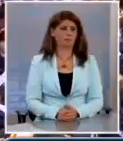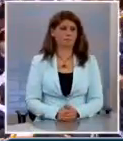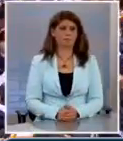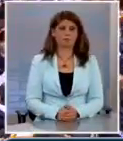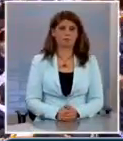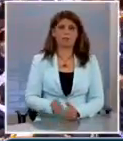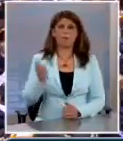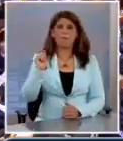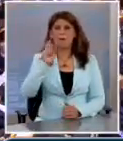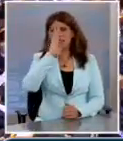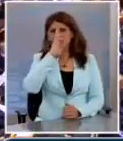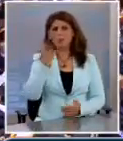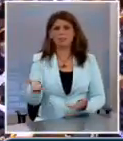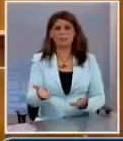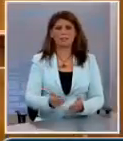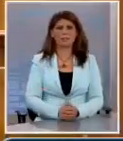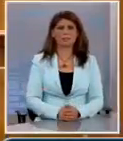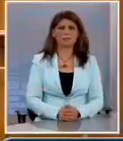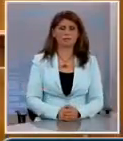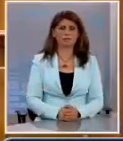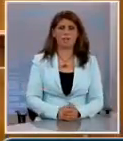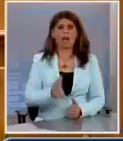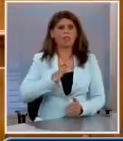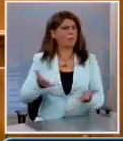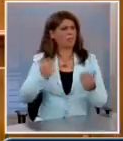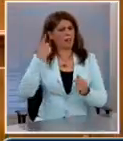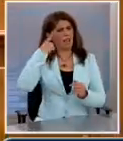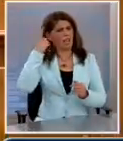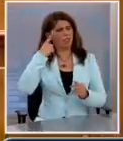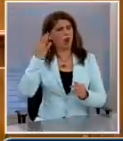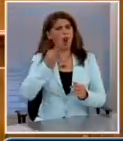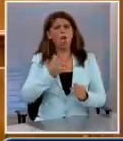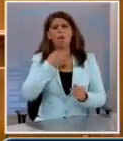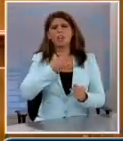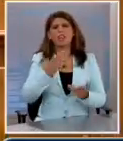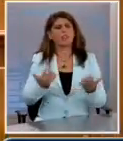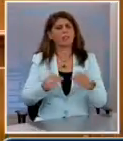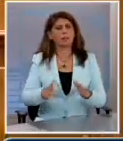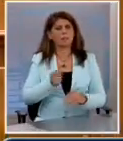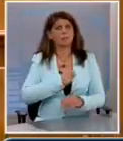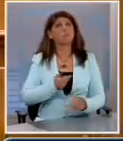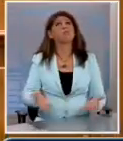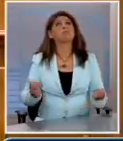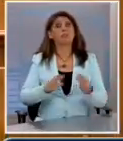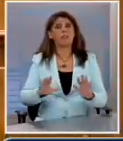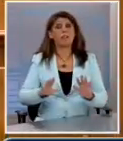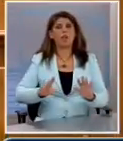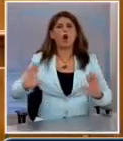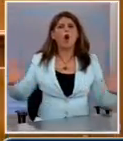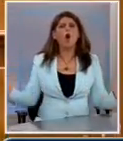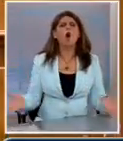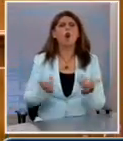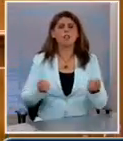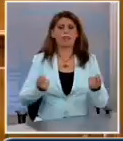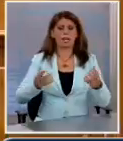Πολιτική υποκρισία ανθρώπων χωρίς ιδεολογία, χωρίς πιστεύω, που θα κάνουν τα πάντα για να κρατήσουν την καρέκλα. Έτσι ονομάζεται